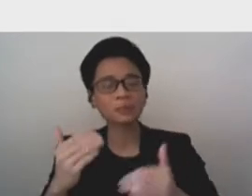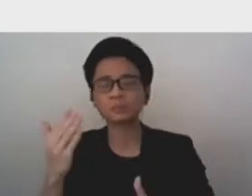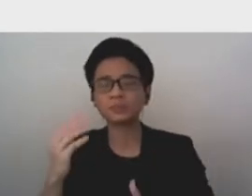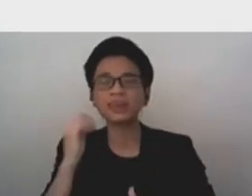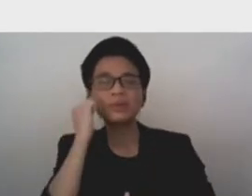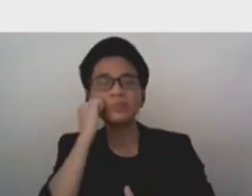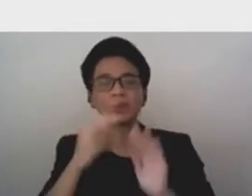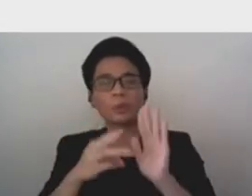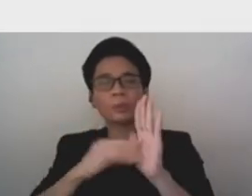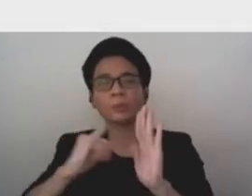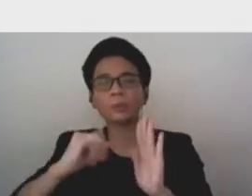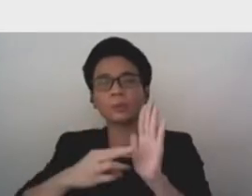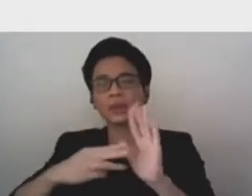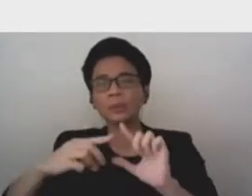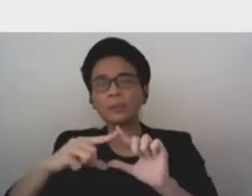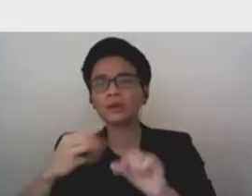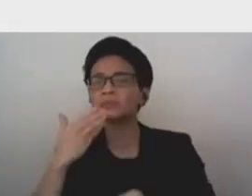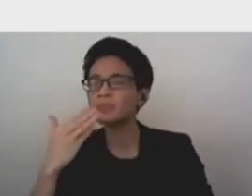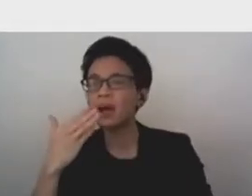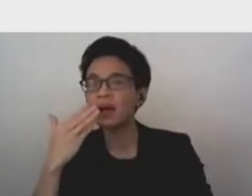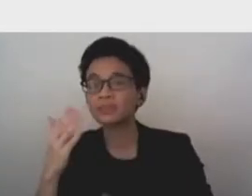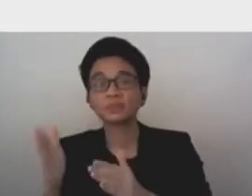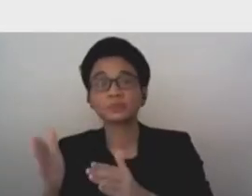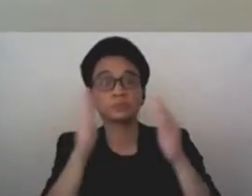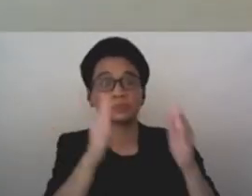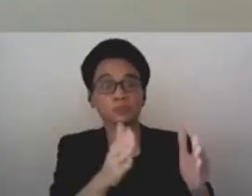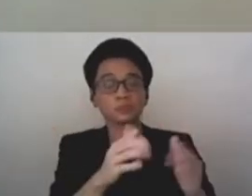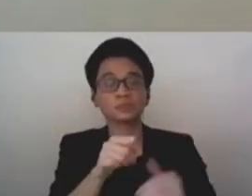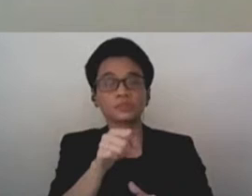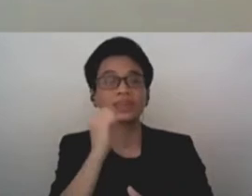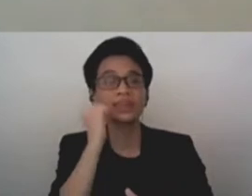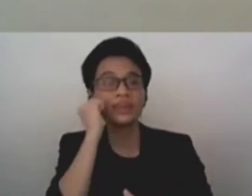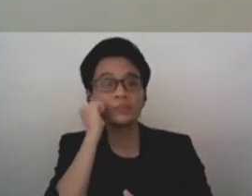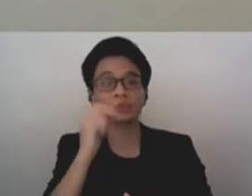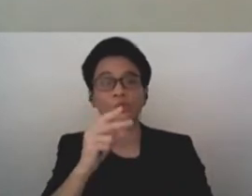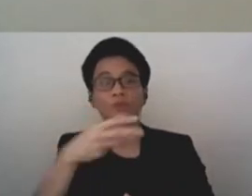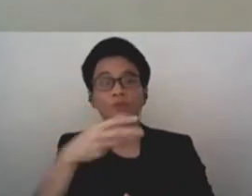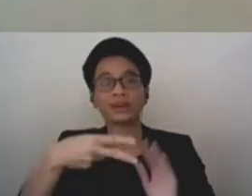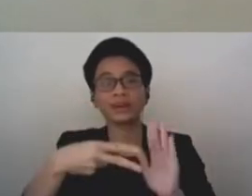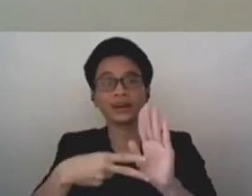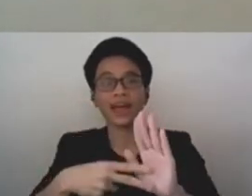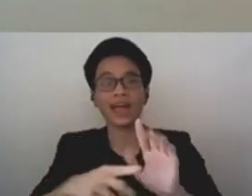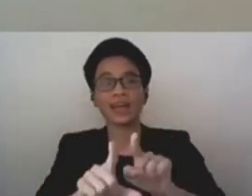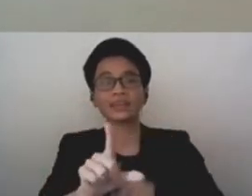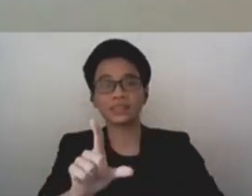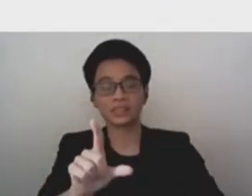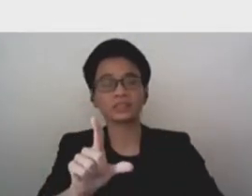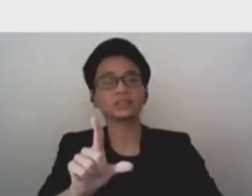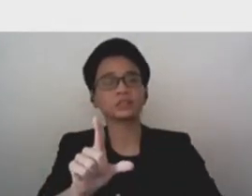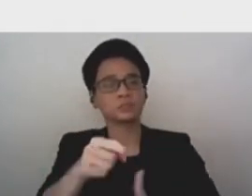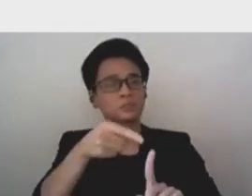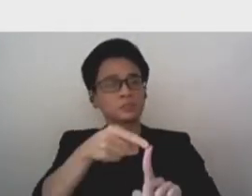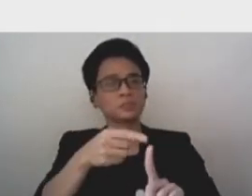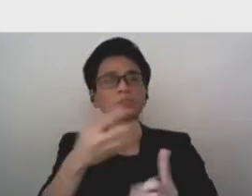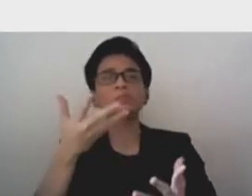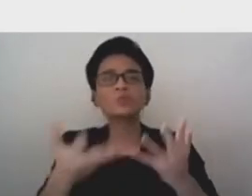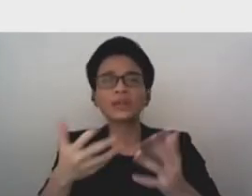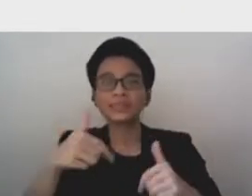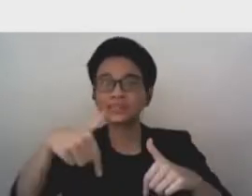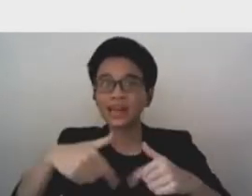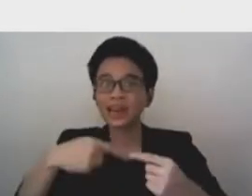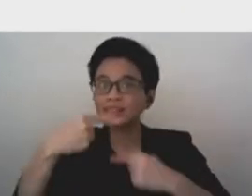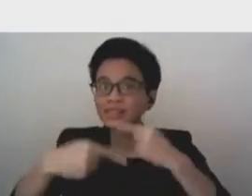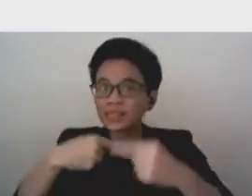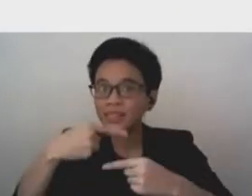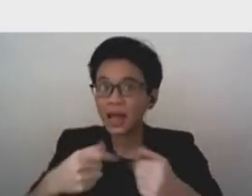atas penjelasannya. Nah, mungkin yang ketiga dari Bu Reni, mungkin Bu Reni juga bisa cerita kepada kita semua terkait dengan apa yang